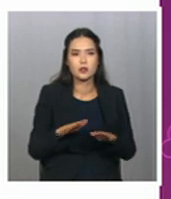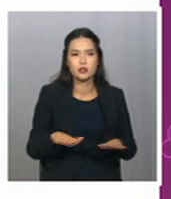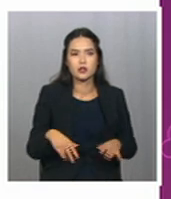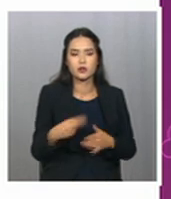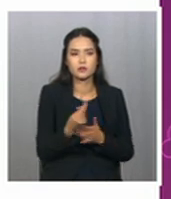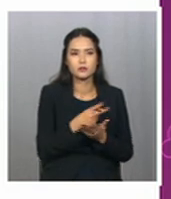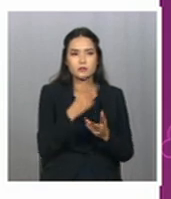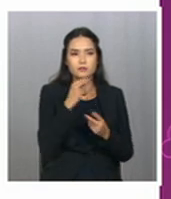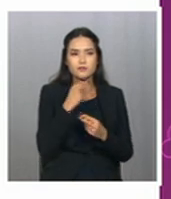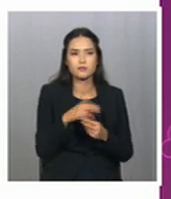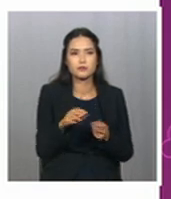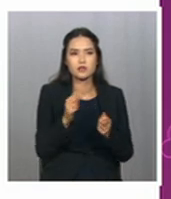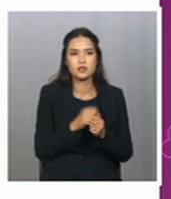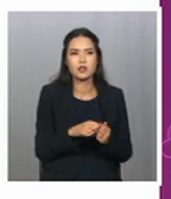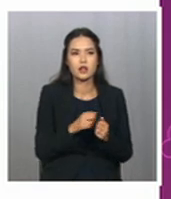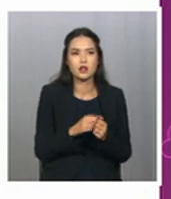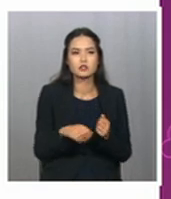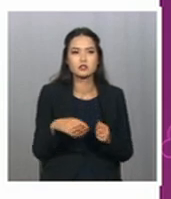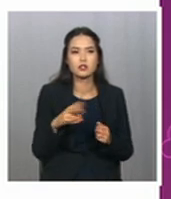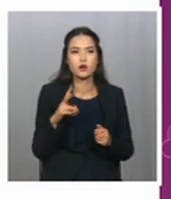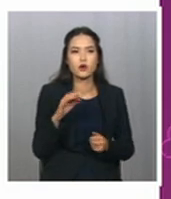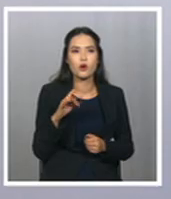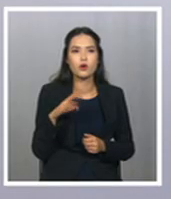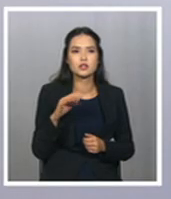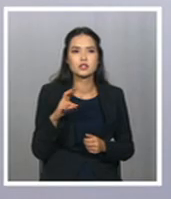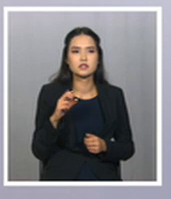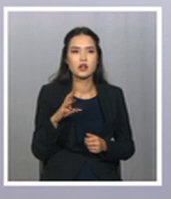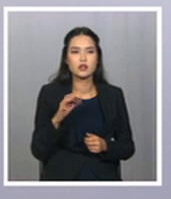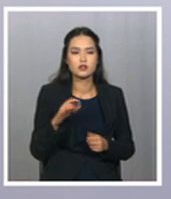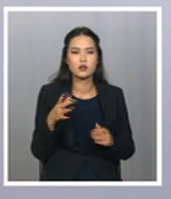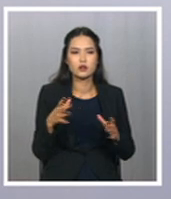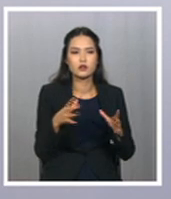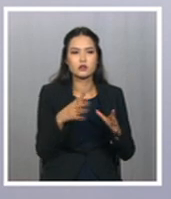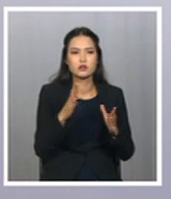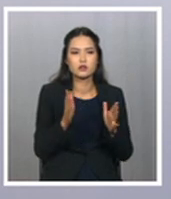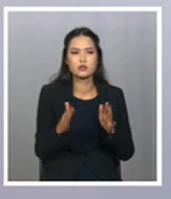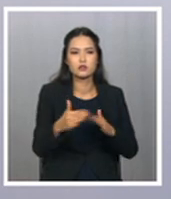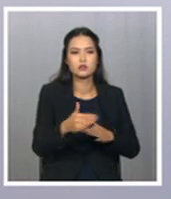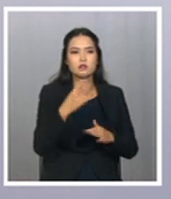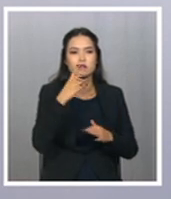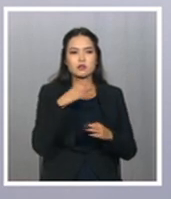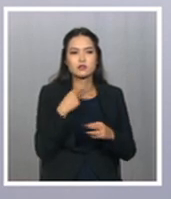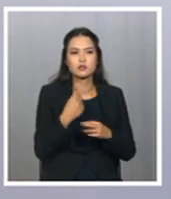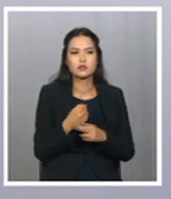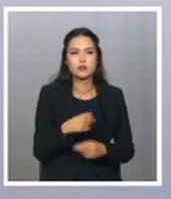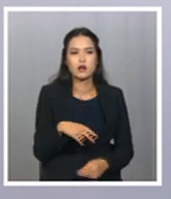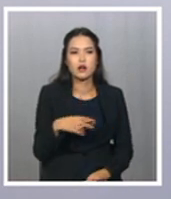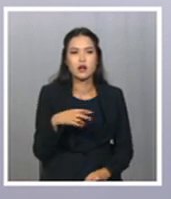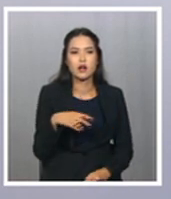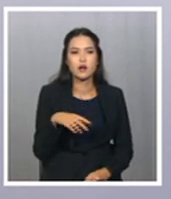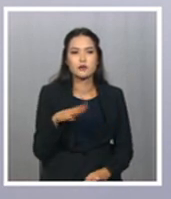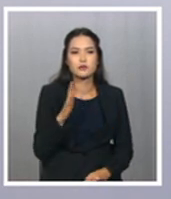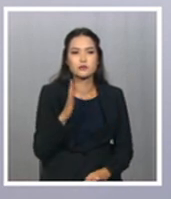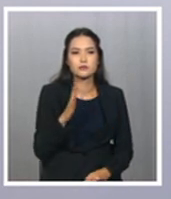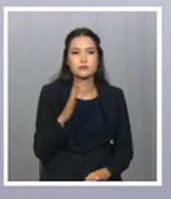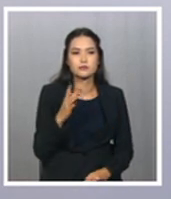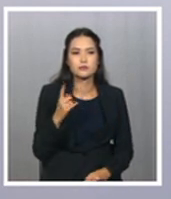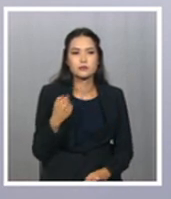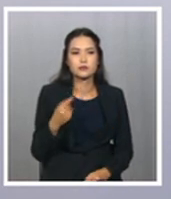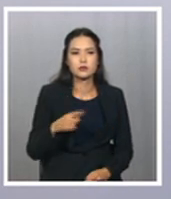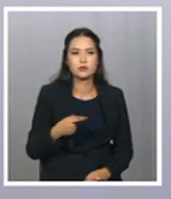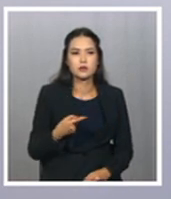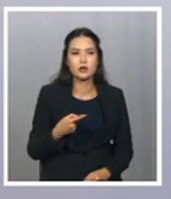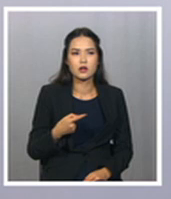координаттар басы, яғни О нүктесіне сәйкес келеді дейді. Ал ДЦ дегеніміз бізде OX осы,